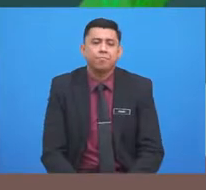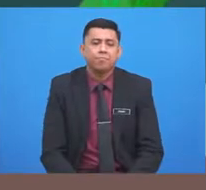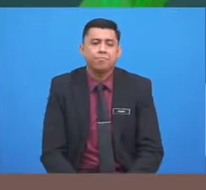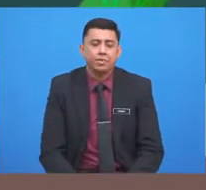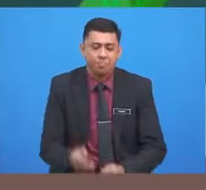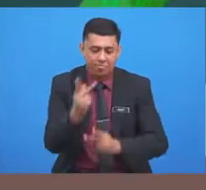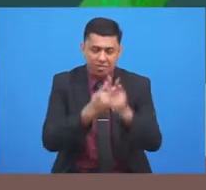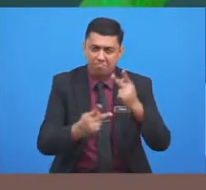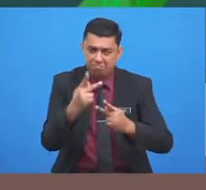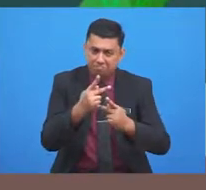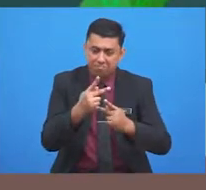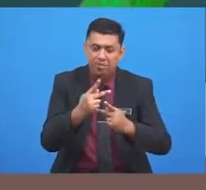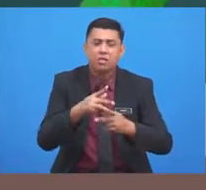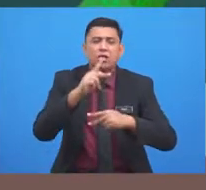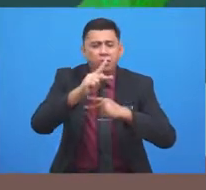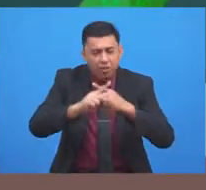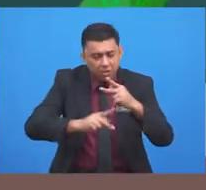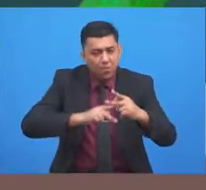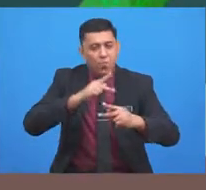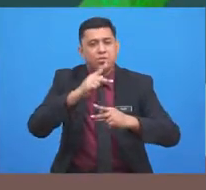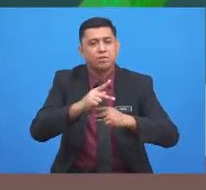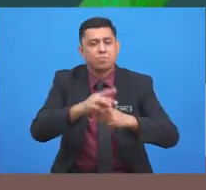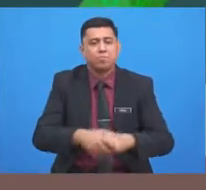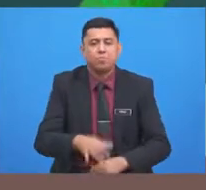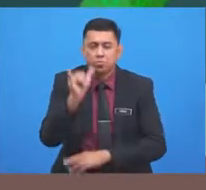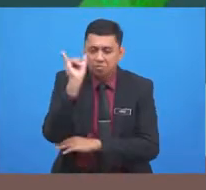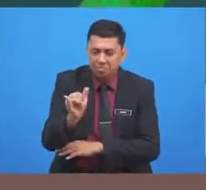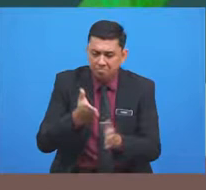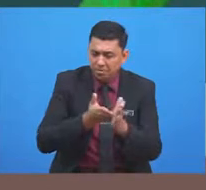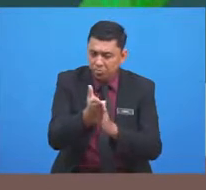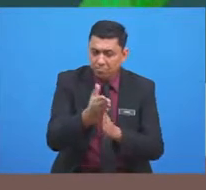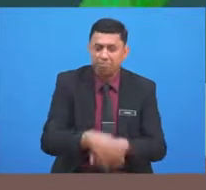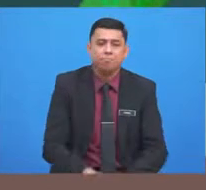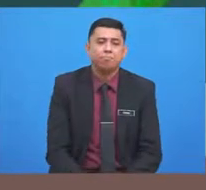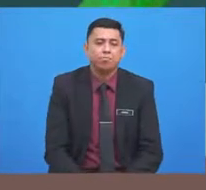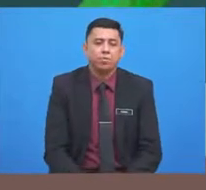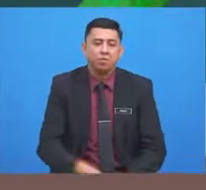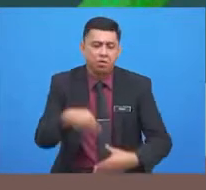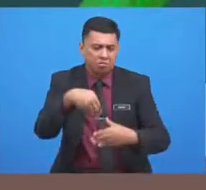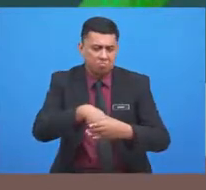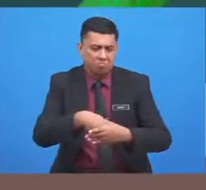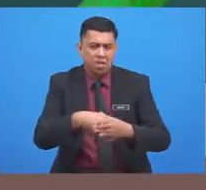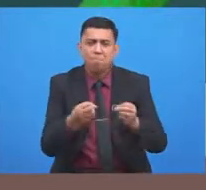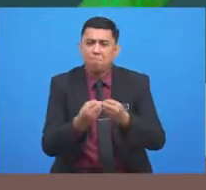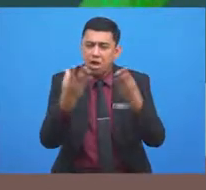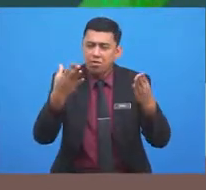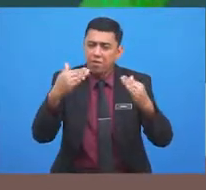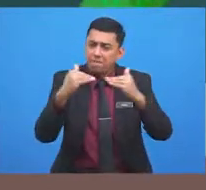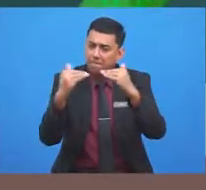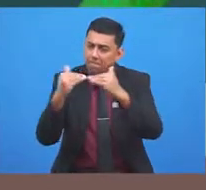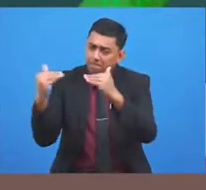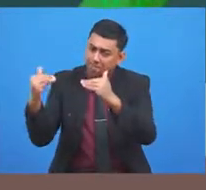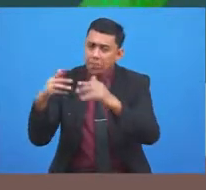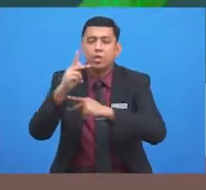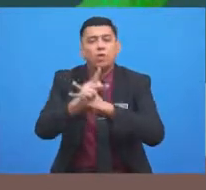Kitaran hidrologi merupakan satu proses edaran air yang berterusan dalam pelbagai fasa yang bergerak dalam